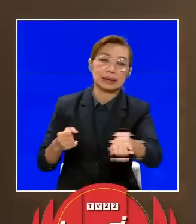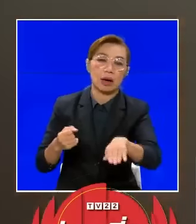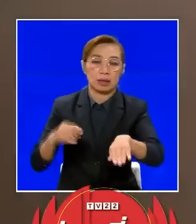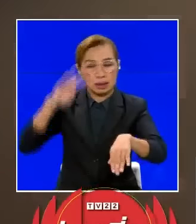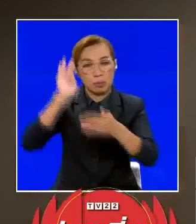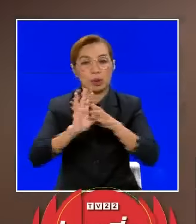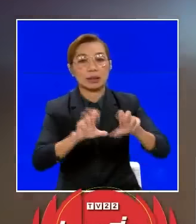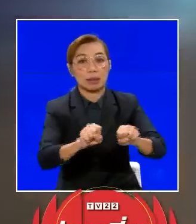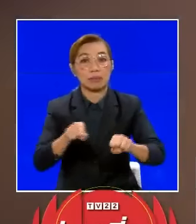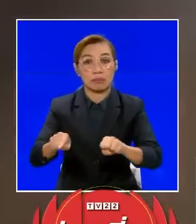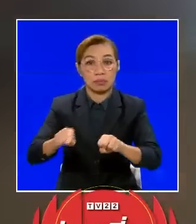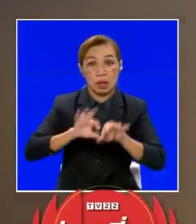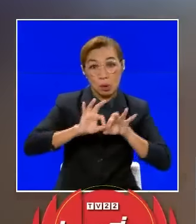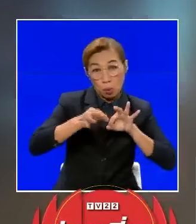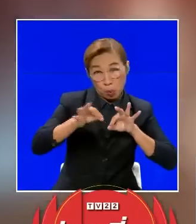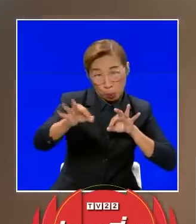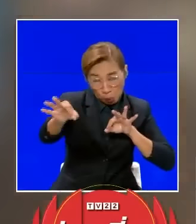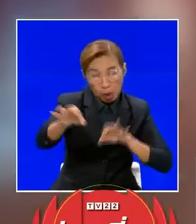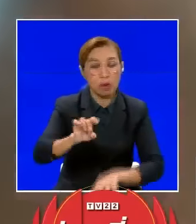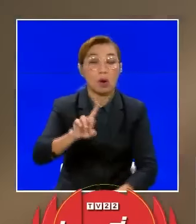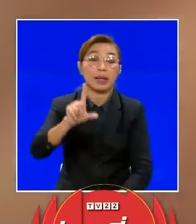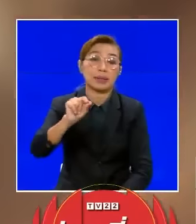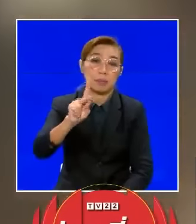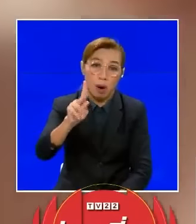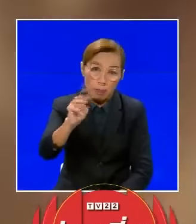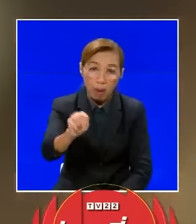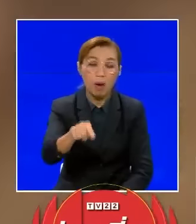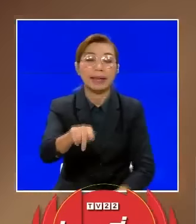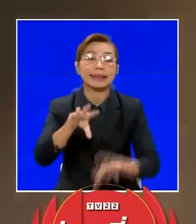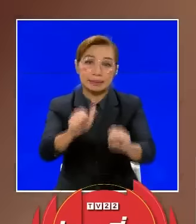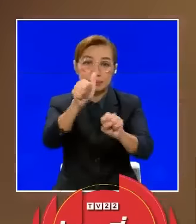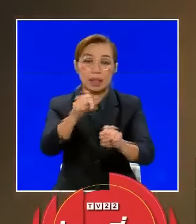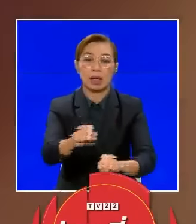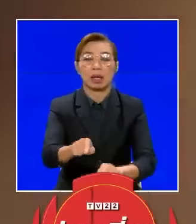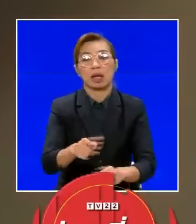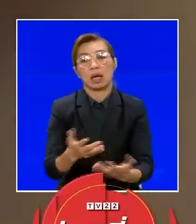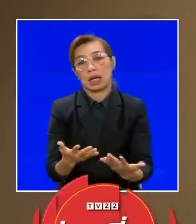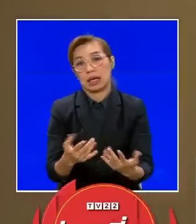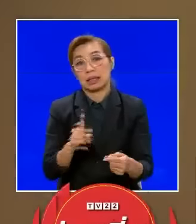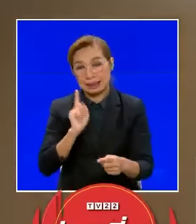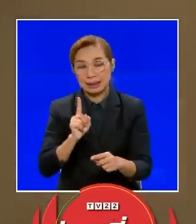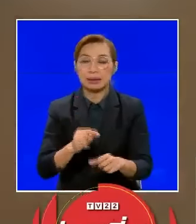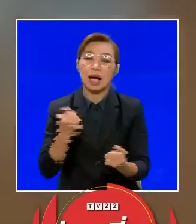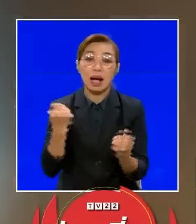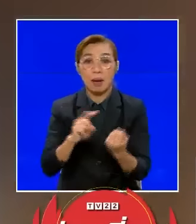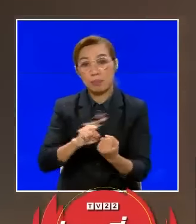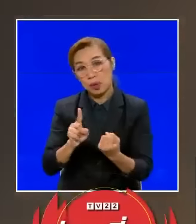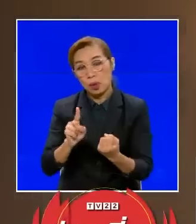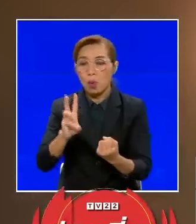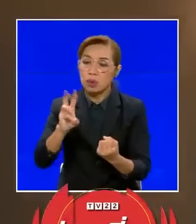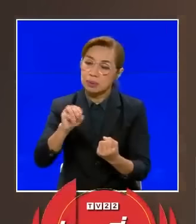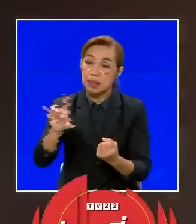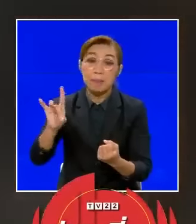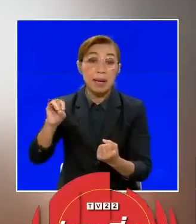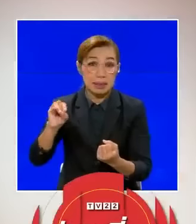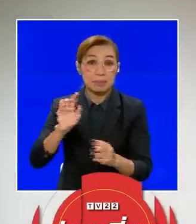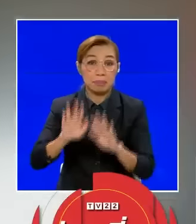ว่า120กิโลเมตรท่านผู้ชมถ้าเป็นคนธรรมดาถ้าขับ 60-80 มันก็ชั่วโมงกว่าแน่ๆล่